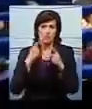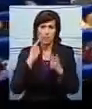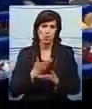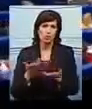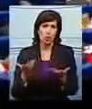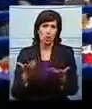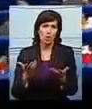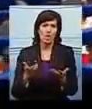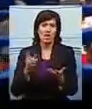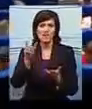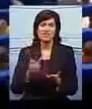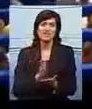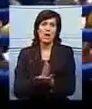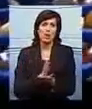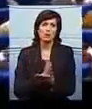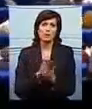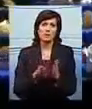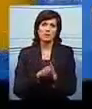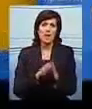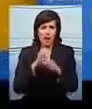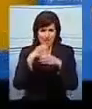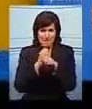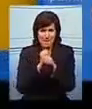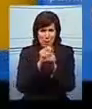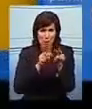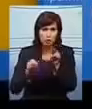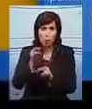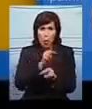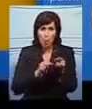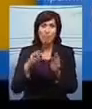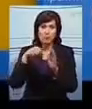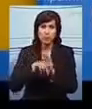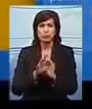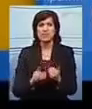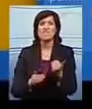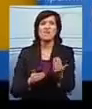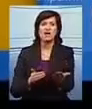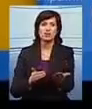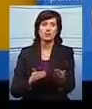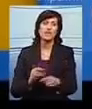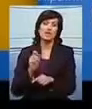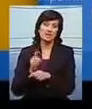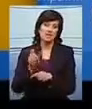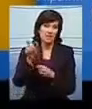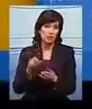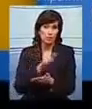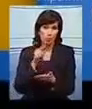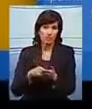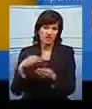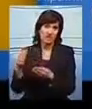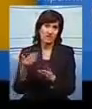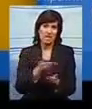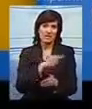прозоро, тому що він знаходиться під мікроскопом, в тому числі і вашим. Задавайте йому питання, він вам